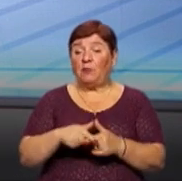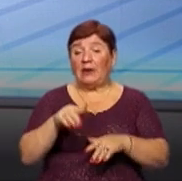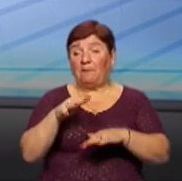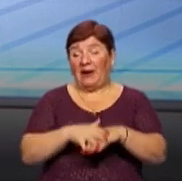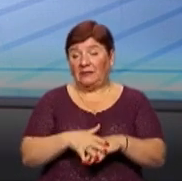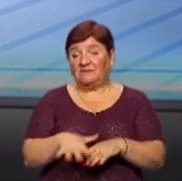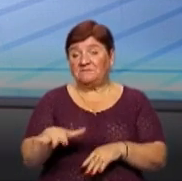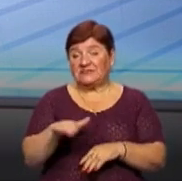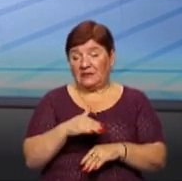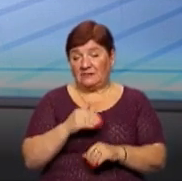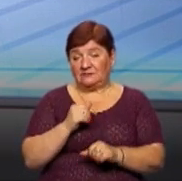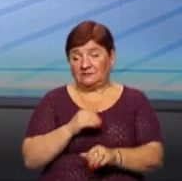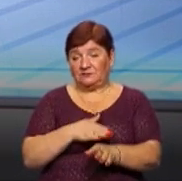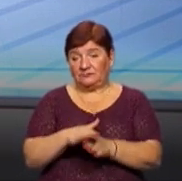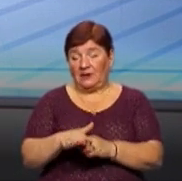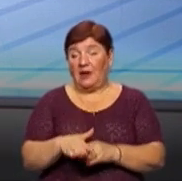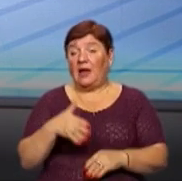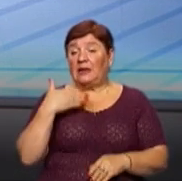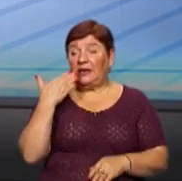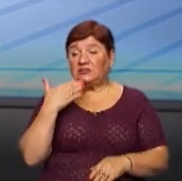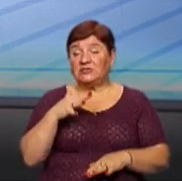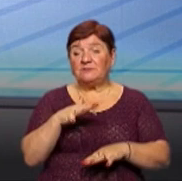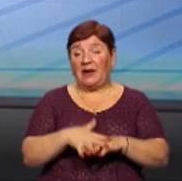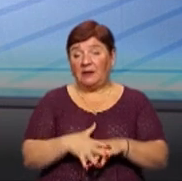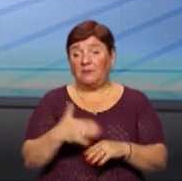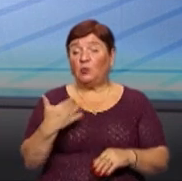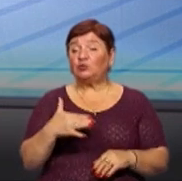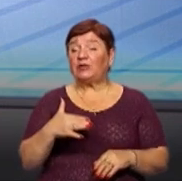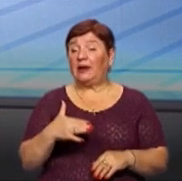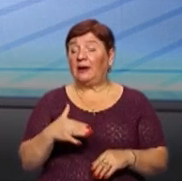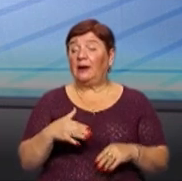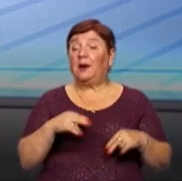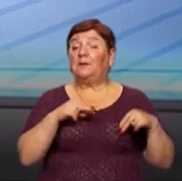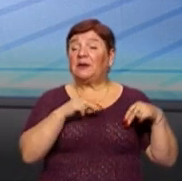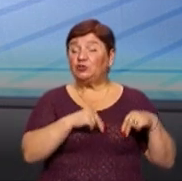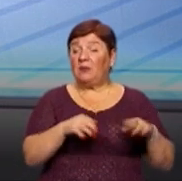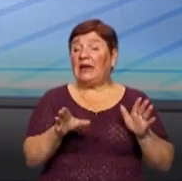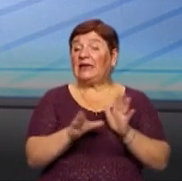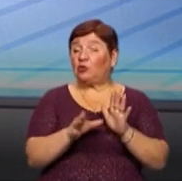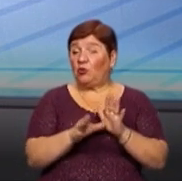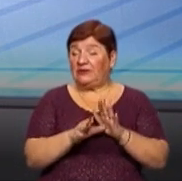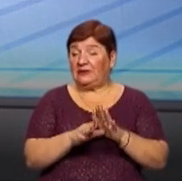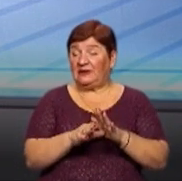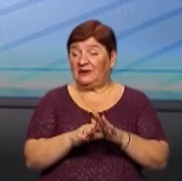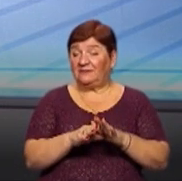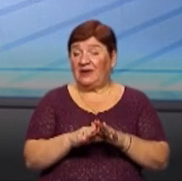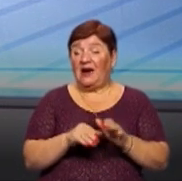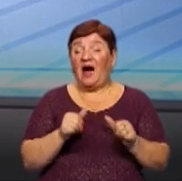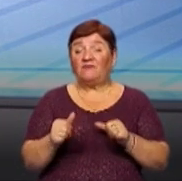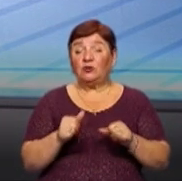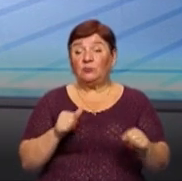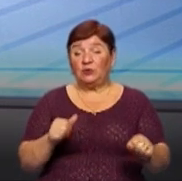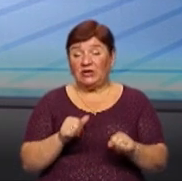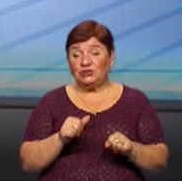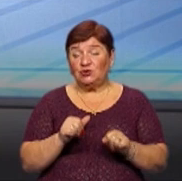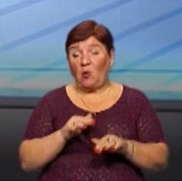установи. Легше з банківськими установами, тому що ми працюємо вже в електронних відомостях, не друкуємо ті відомості, а просто автоматично